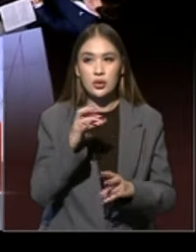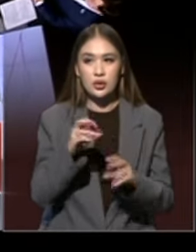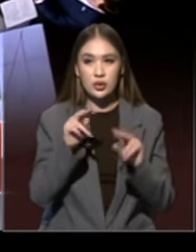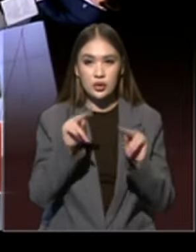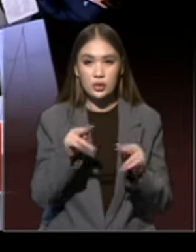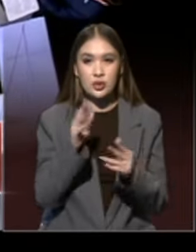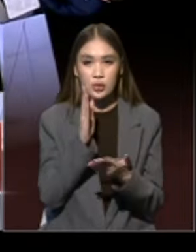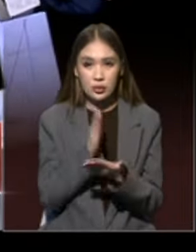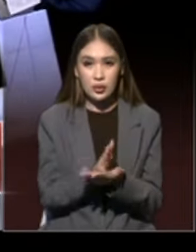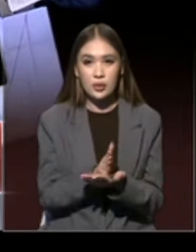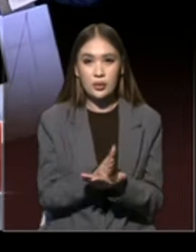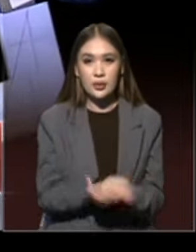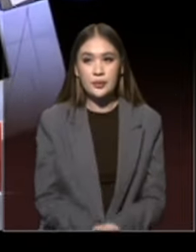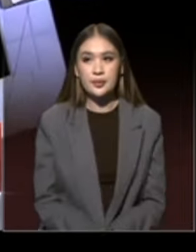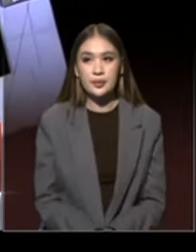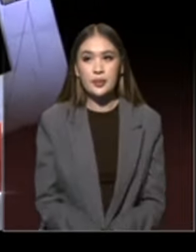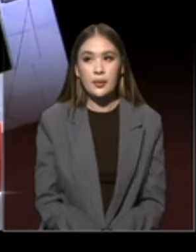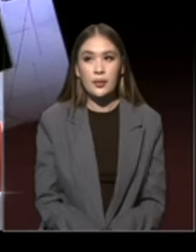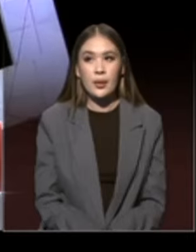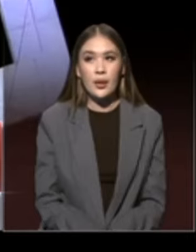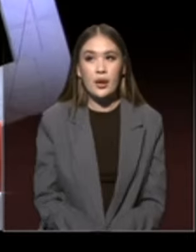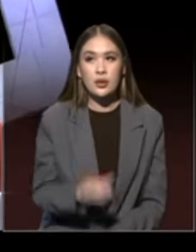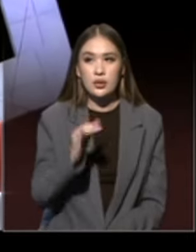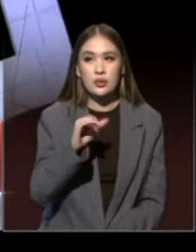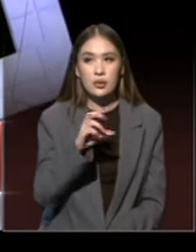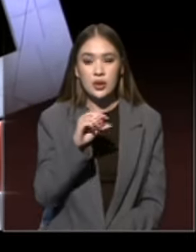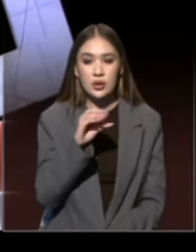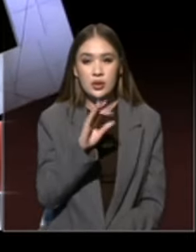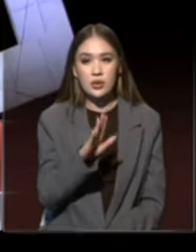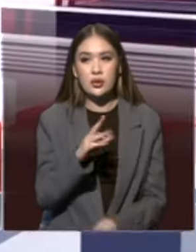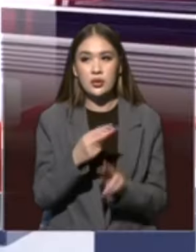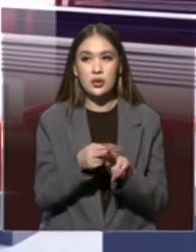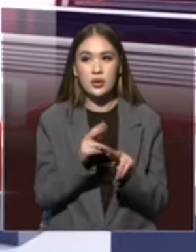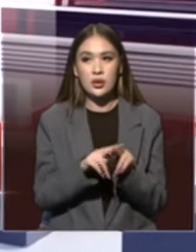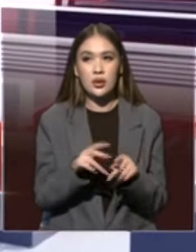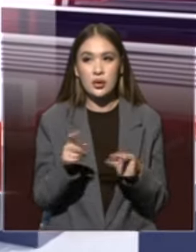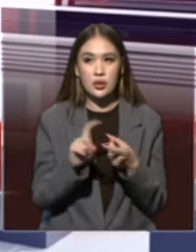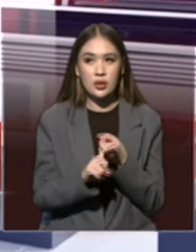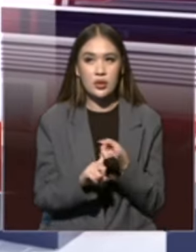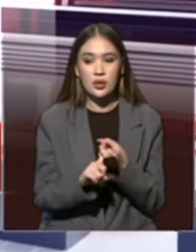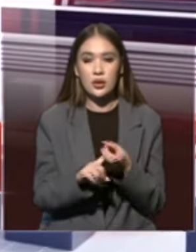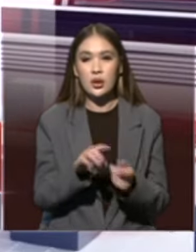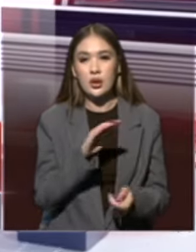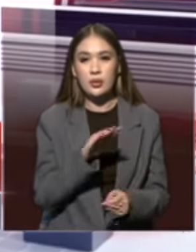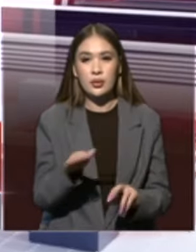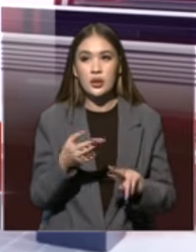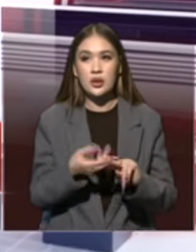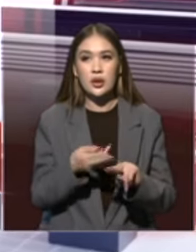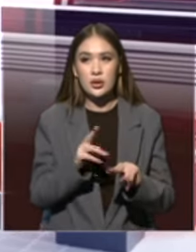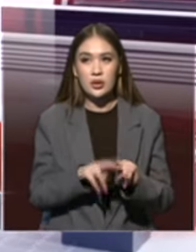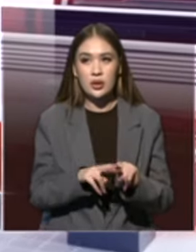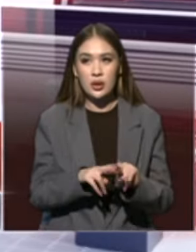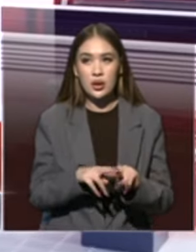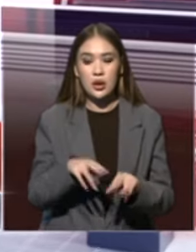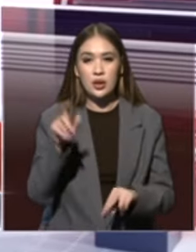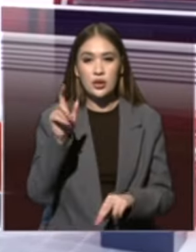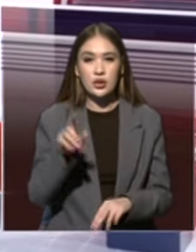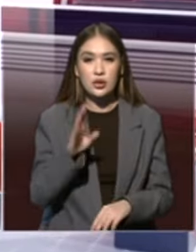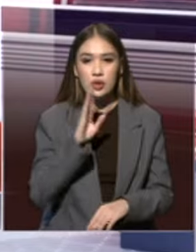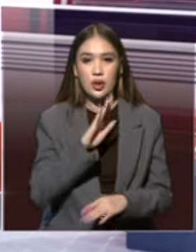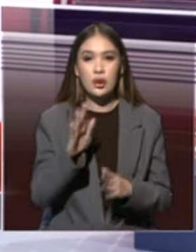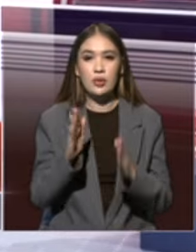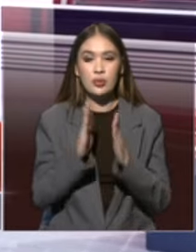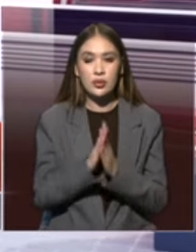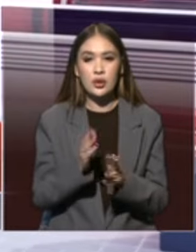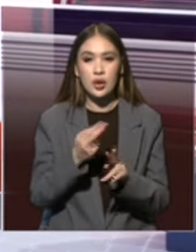деп деген уайым бар. Жоқ, субъективті көзқарас бұл жерде орын алып жатқан жоқ. А ол азаматшамызға өтініш, қазіргі